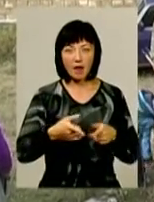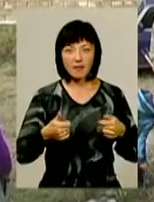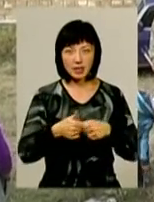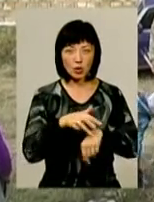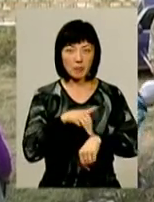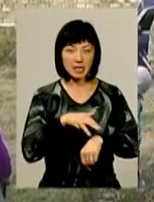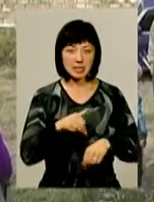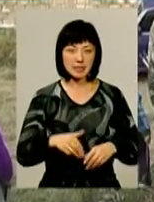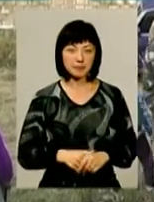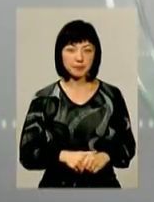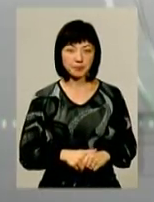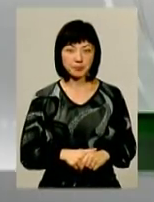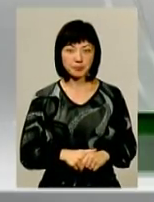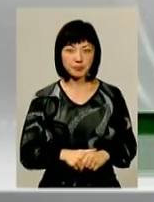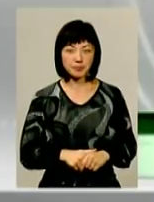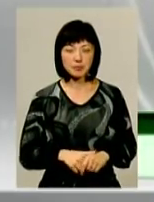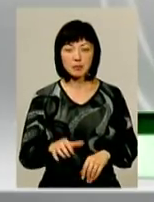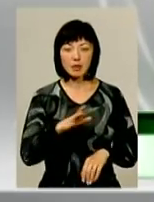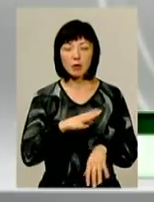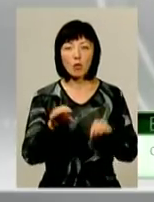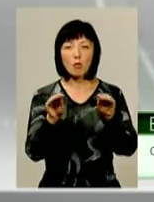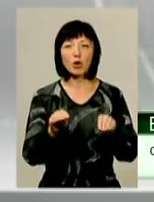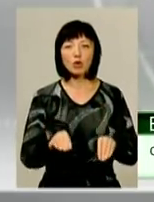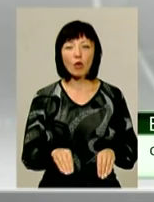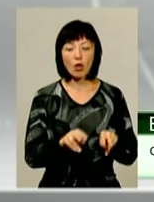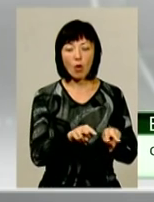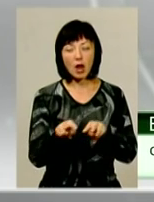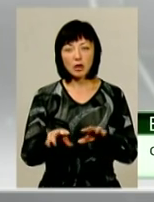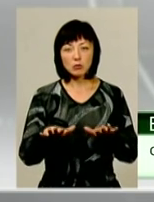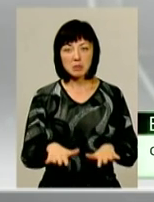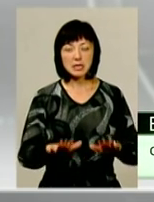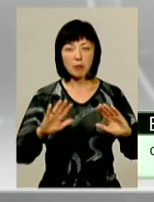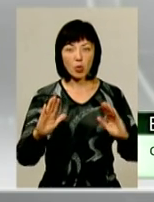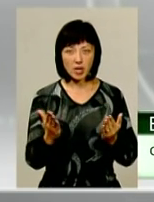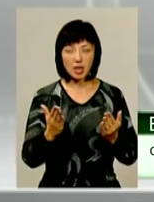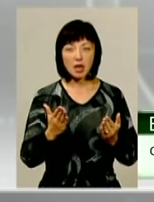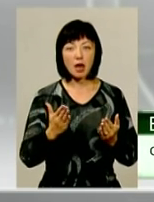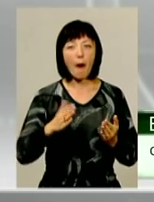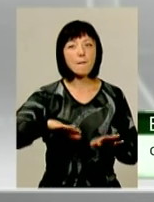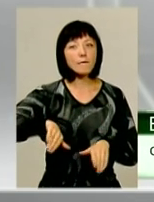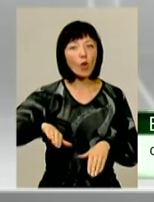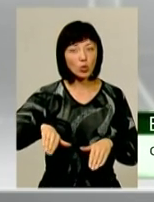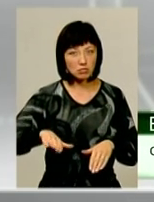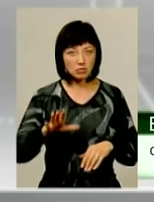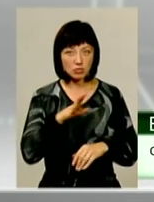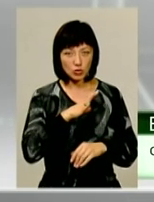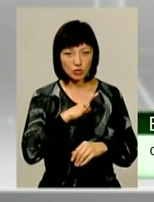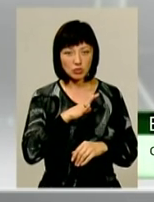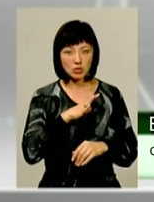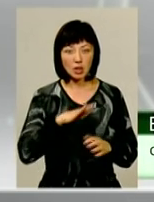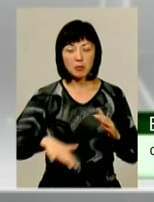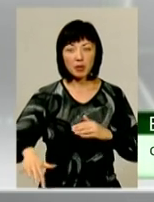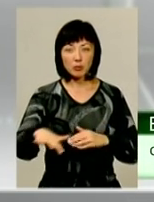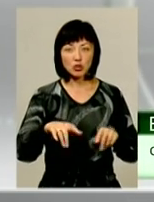міліції Віктор Деревіцький. Був складений протокол огляду місця події, після чого